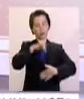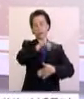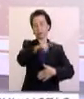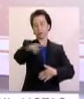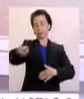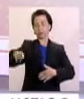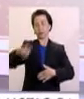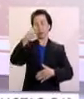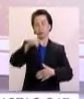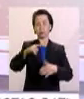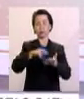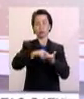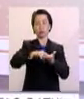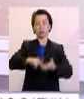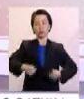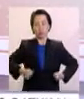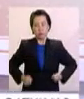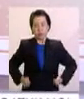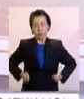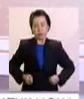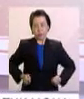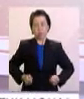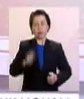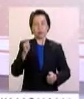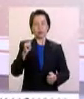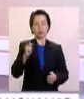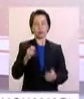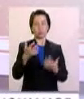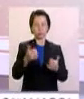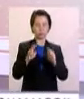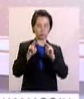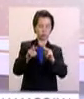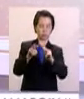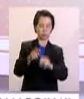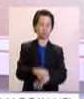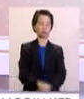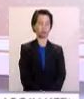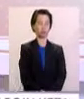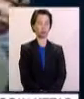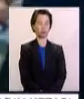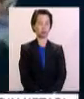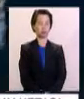rawatan hemodialisis. Kita saksikannya dalam segmen hashtag malam ini.